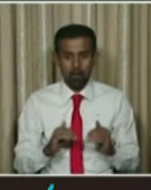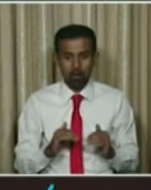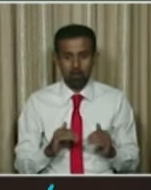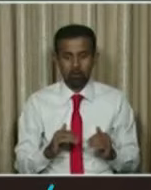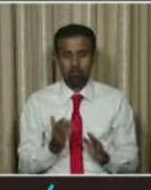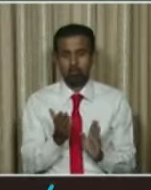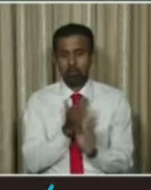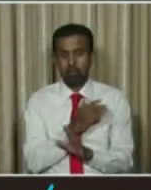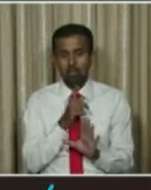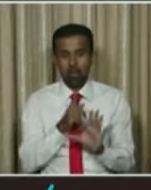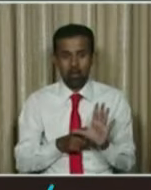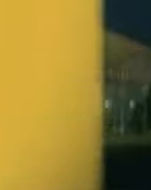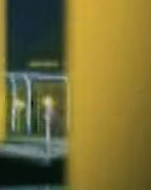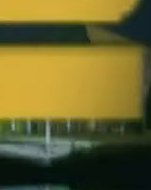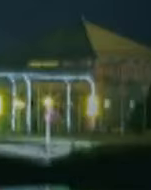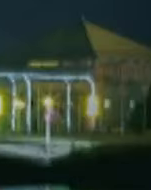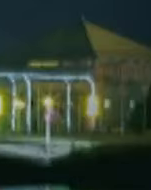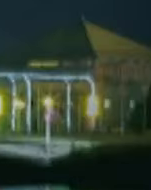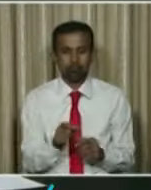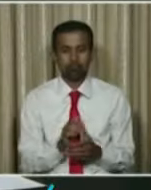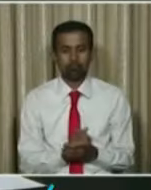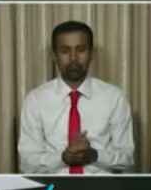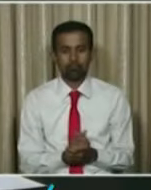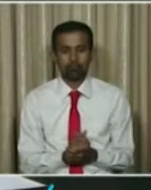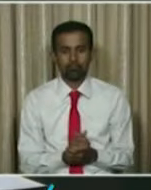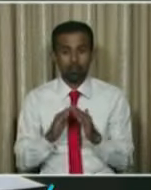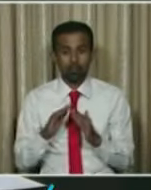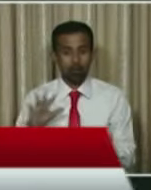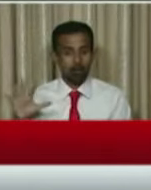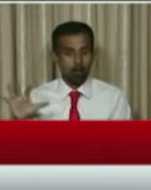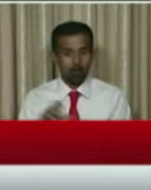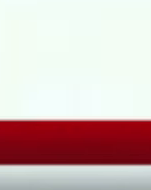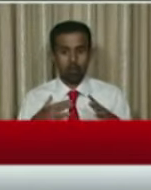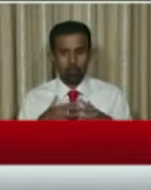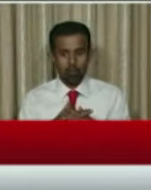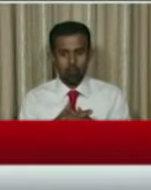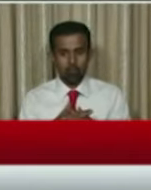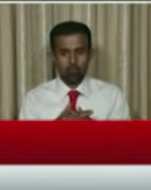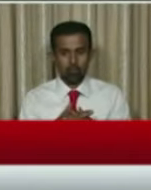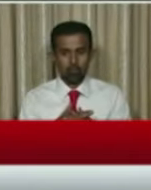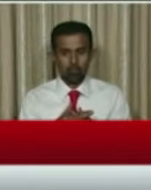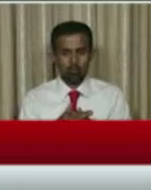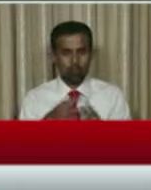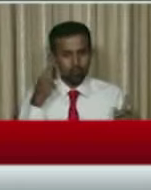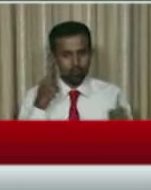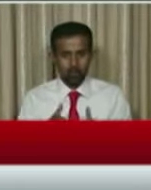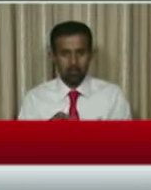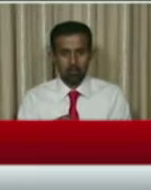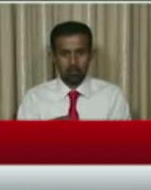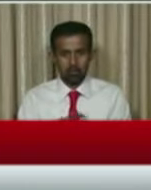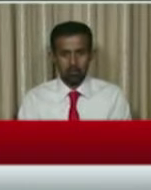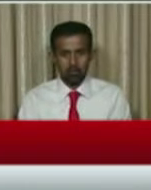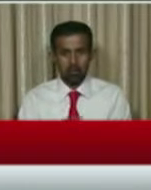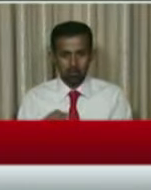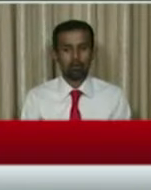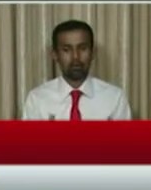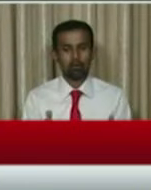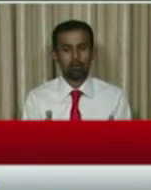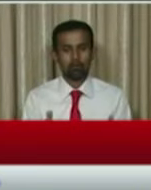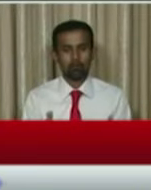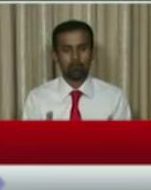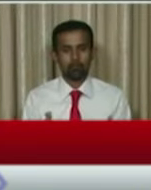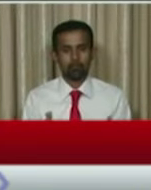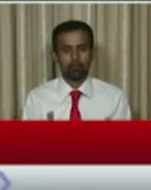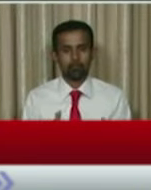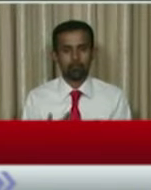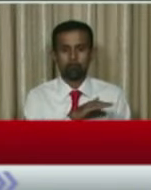පහුගිය අවුරුද්දේ ලැබිච්ච ප්‍රතිලාභය තුලින්. පරාටේ නීතිය පිළිබඳව කැබිනට් එක ගත්ත තීන්දුව අද ක්‍රියාත්මක කරන්නේ නැහැ.